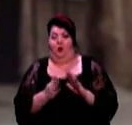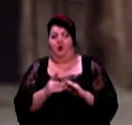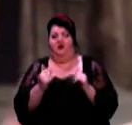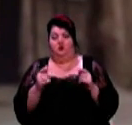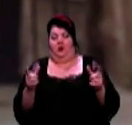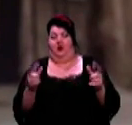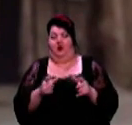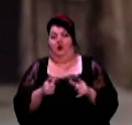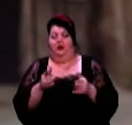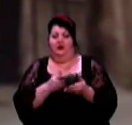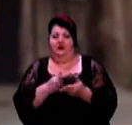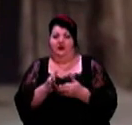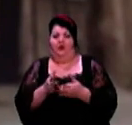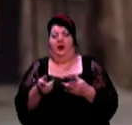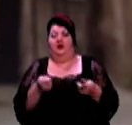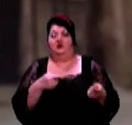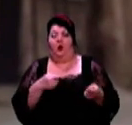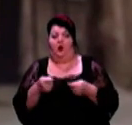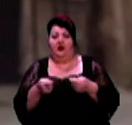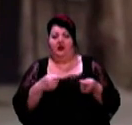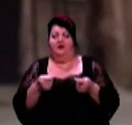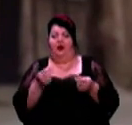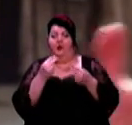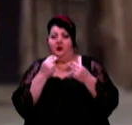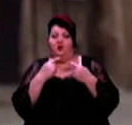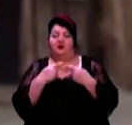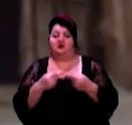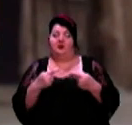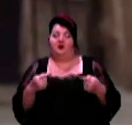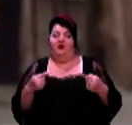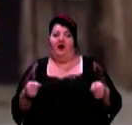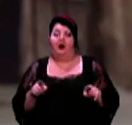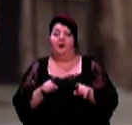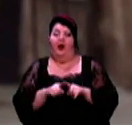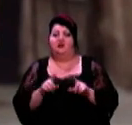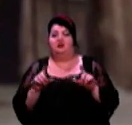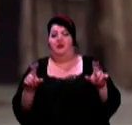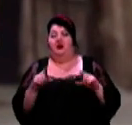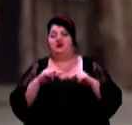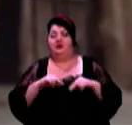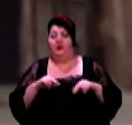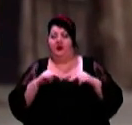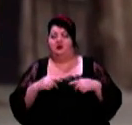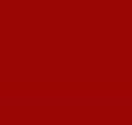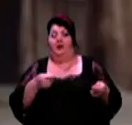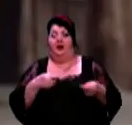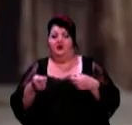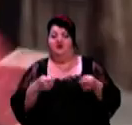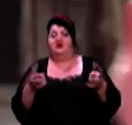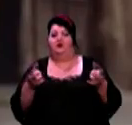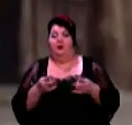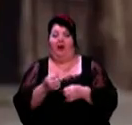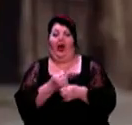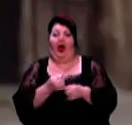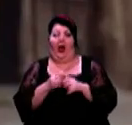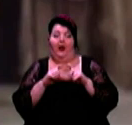це напрямки і сфери, звичайно, торгівлі продовольчими товарами, адже магазини працюють, продавців потребують, аптеки